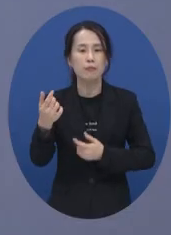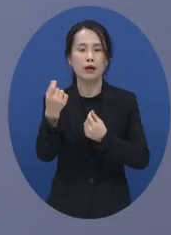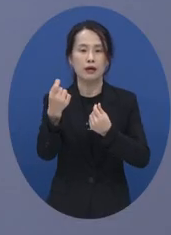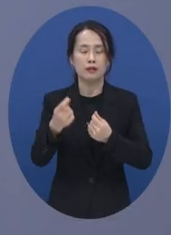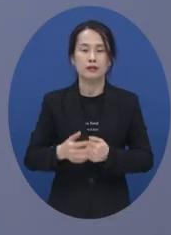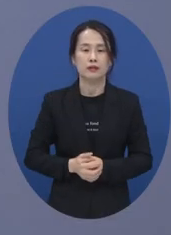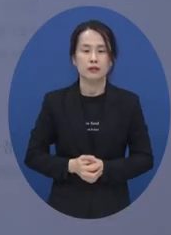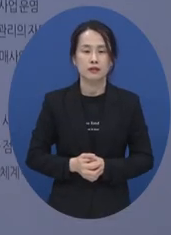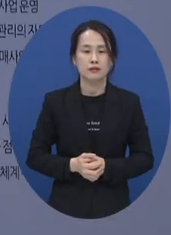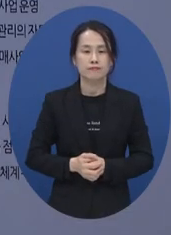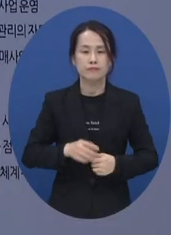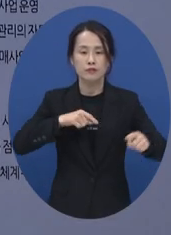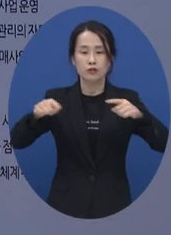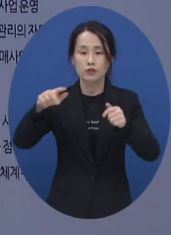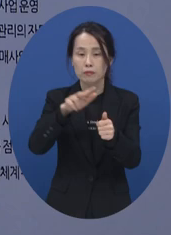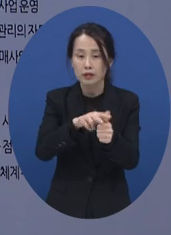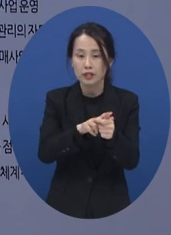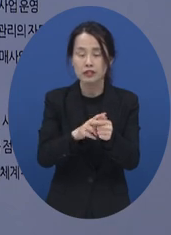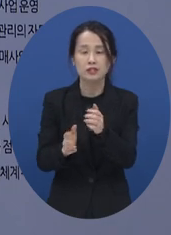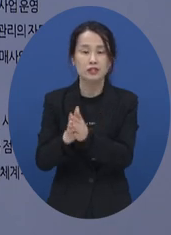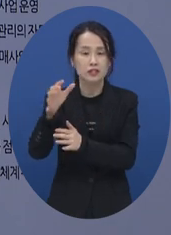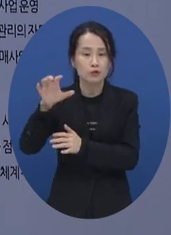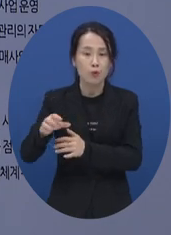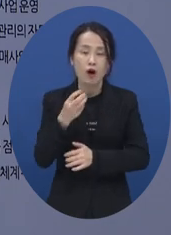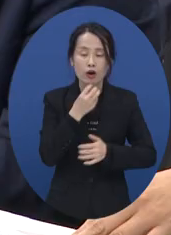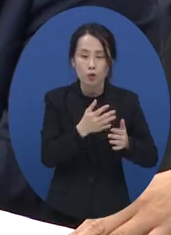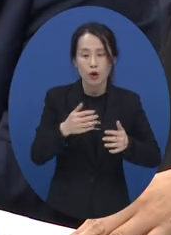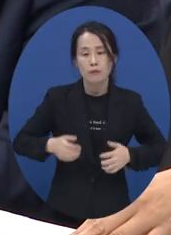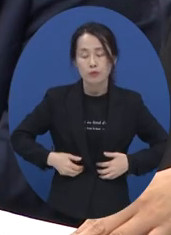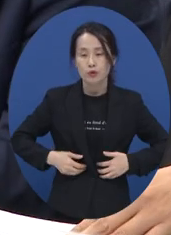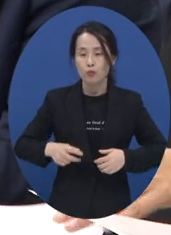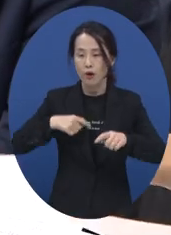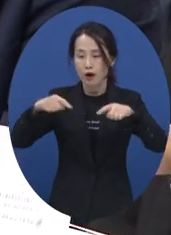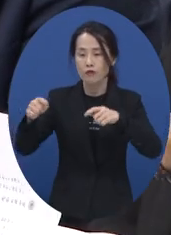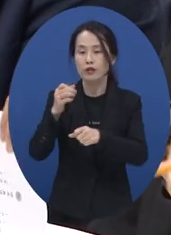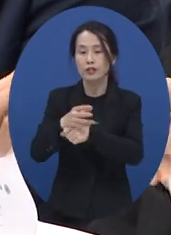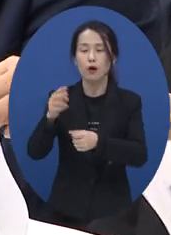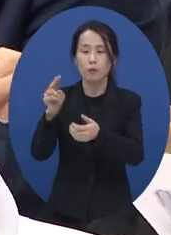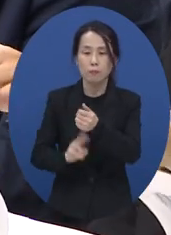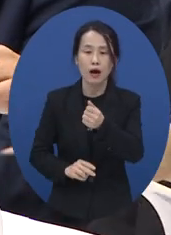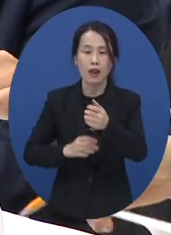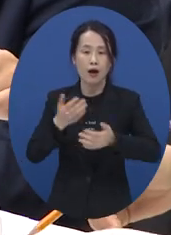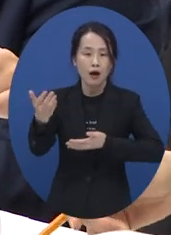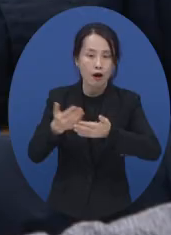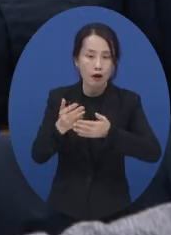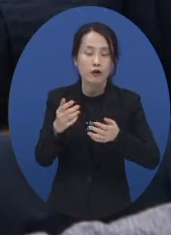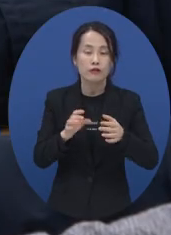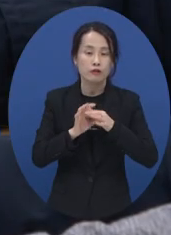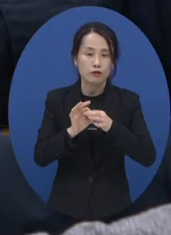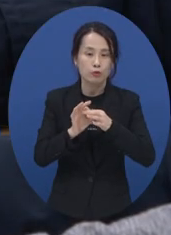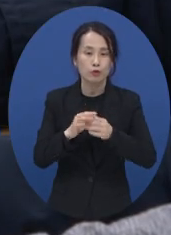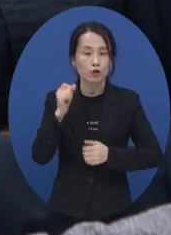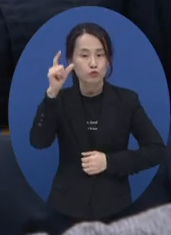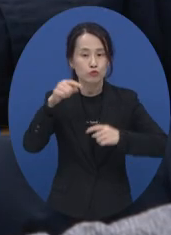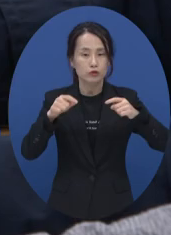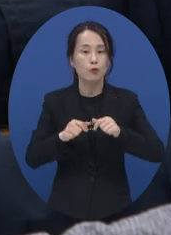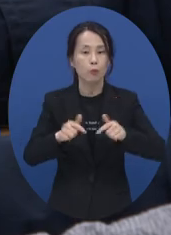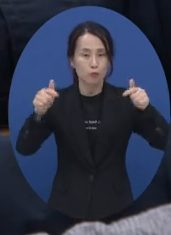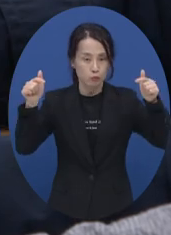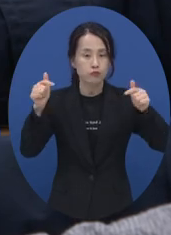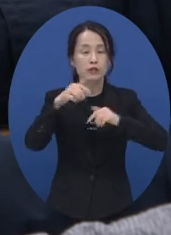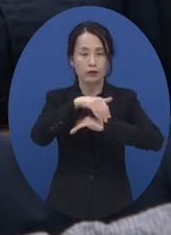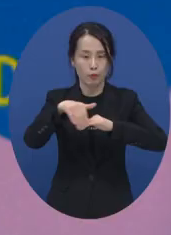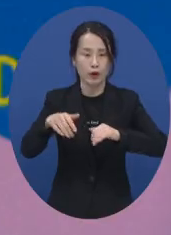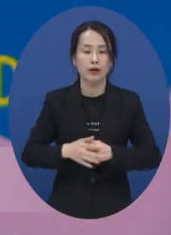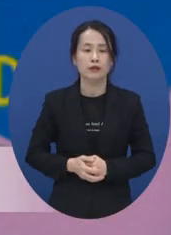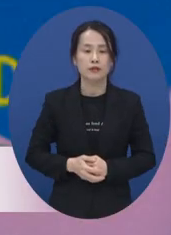됐습니다. 경기도형 정책 마켓은 경기도와 시군이 필요한 정책을 사고파는 상호 교류를 통해 우수 정책을 확산하기 위한